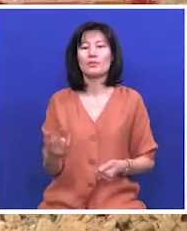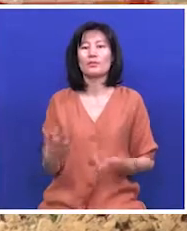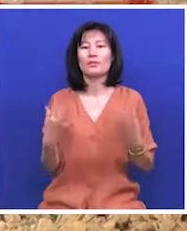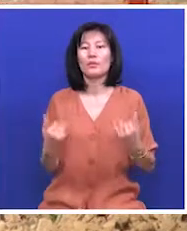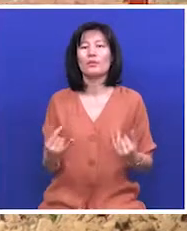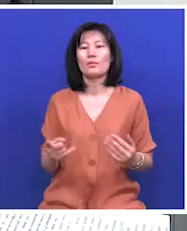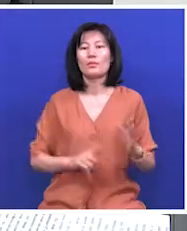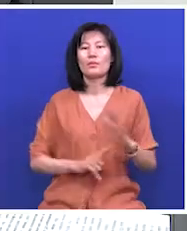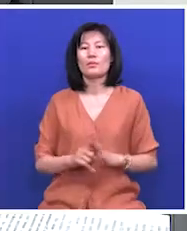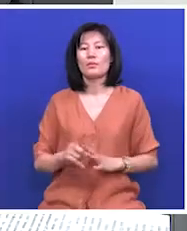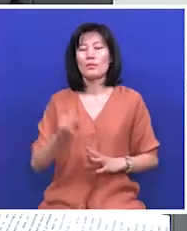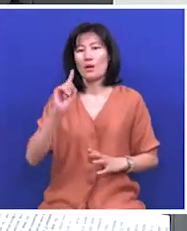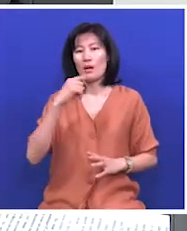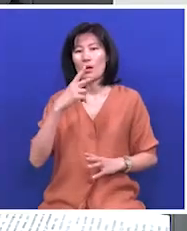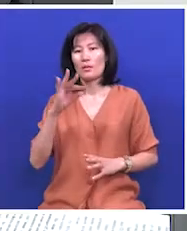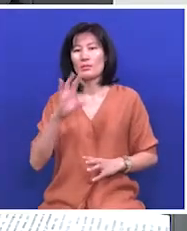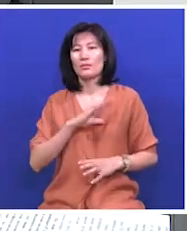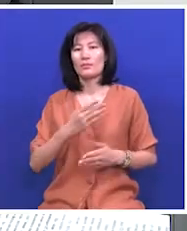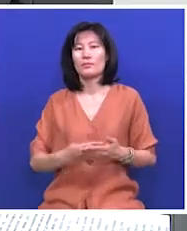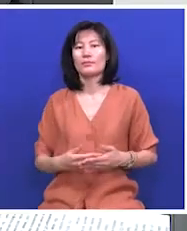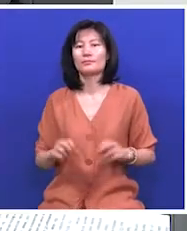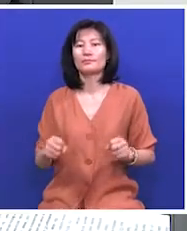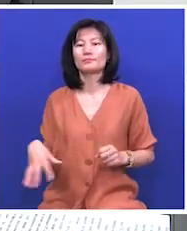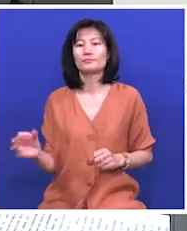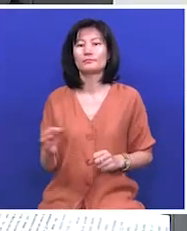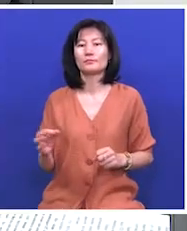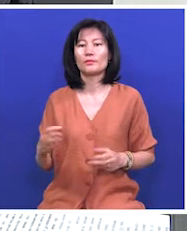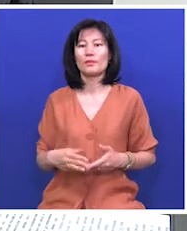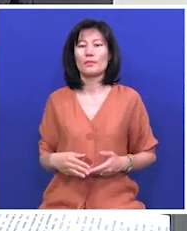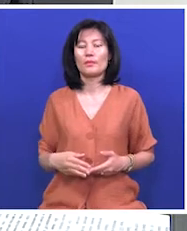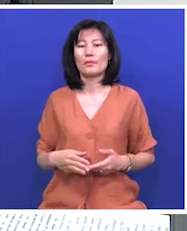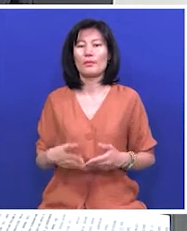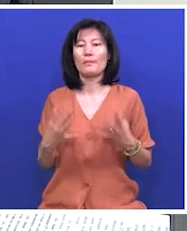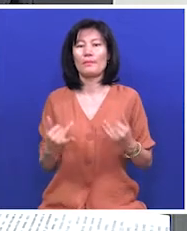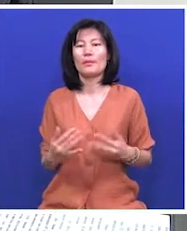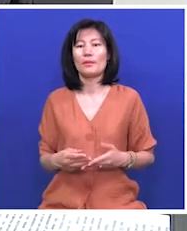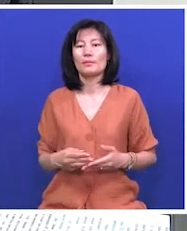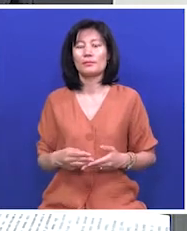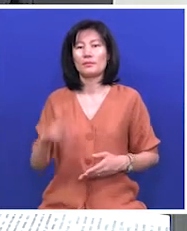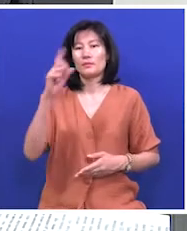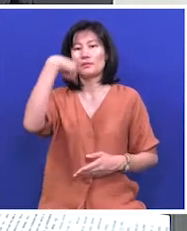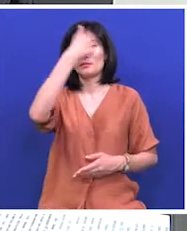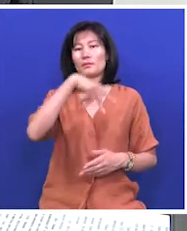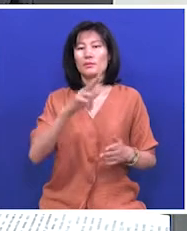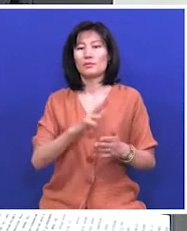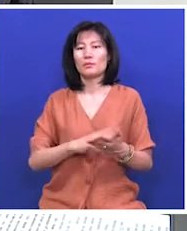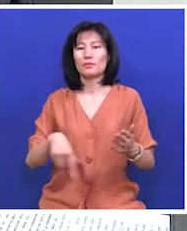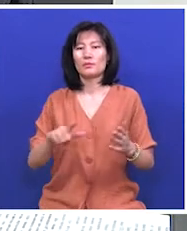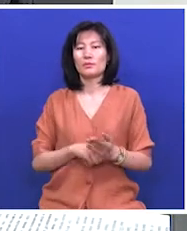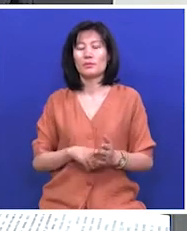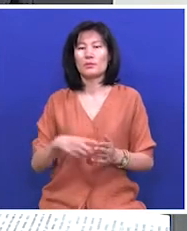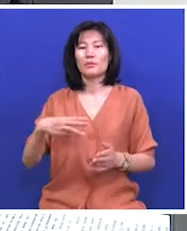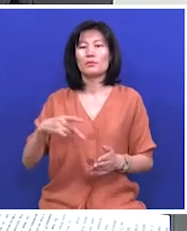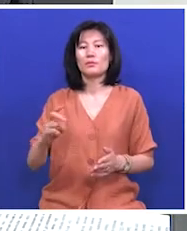жет. Бұл сауалдарға басқарма өкілінің айтқан жауаптары мынадай. Облысымызға биылғы жылы 37 мың